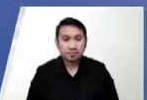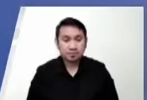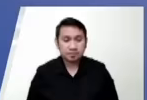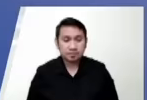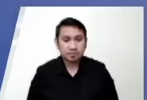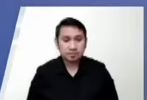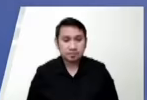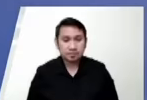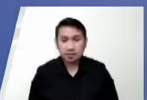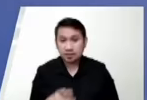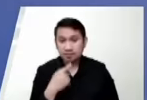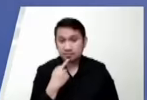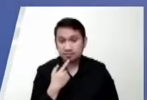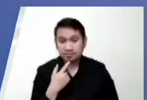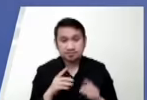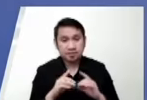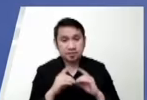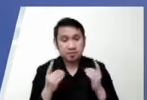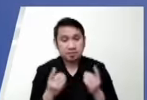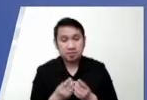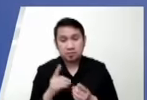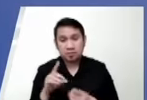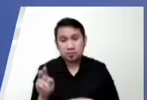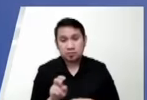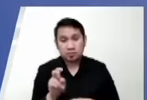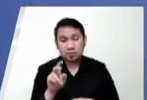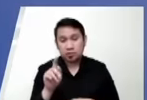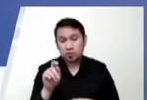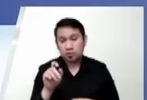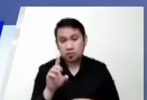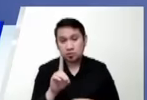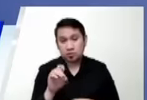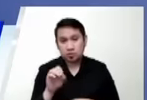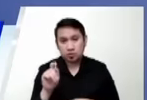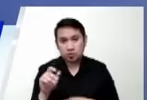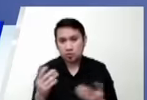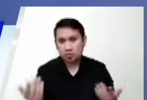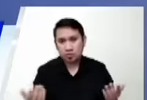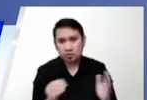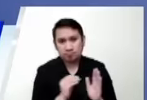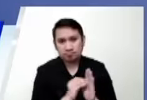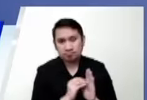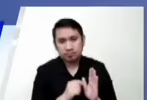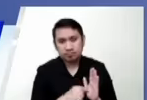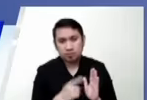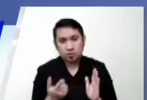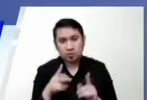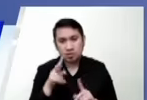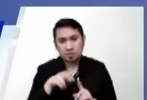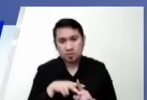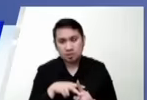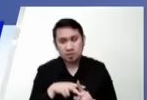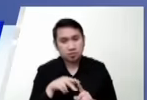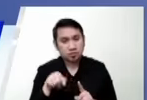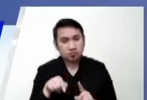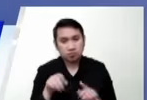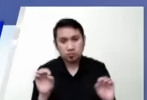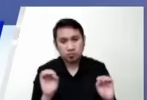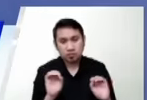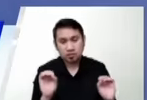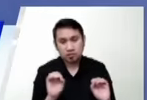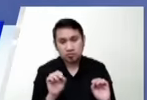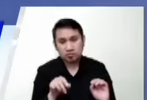Ayon naman sa Department of Tourism, hindi accredited at wala ring application for accreditation ang resort